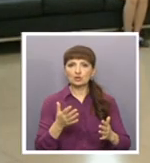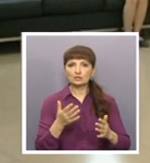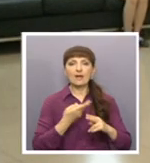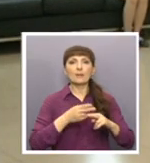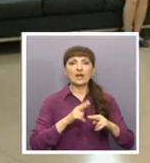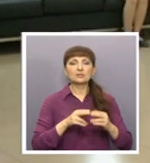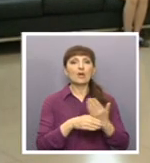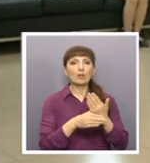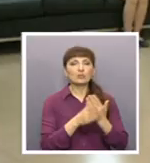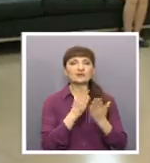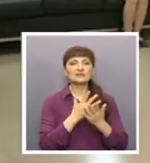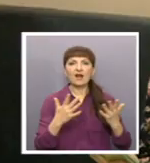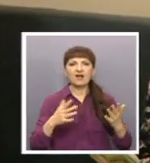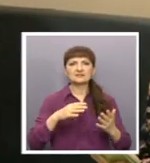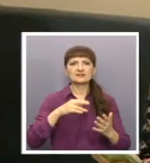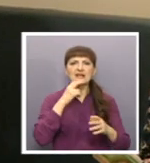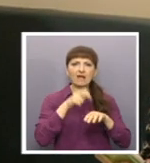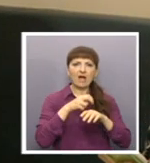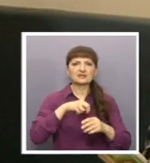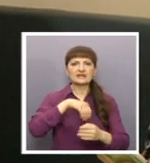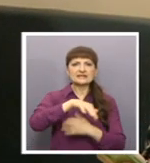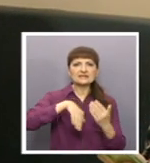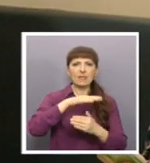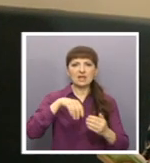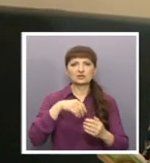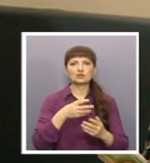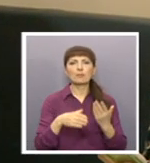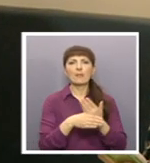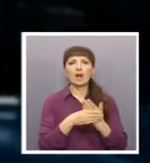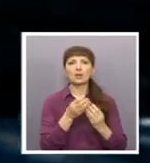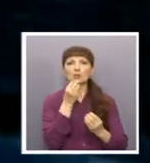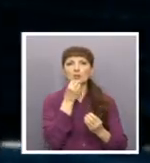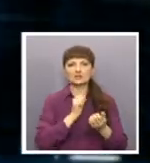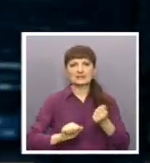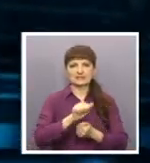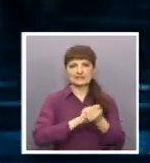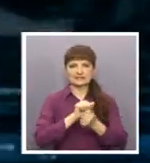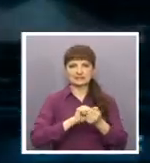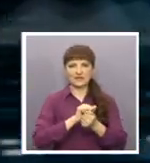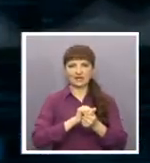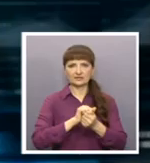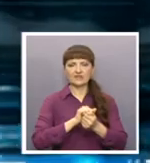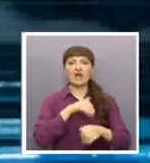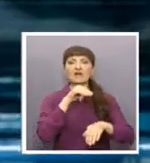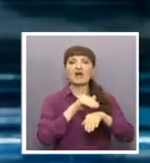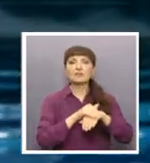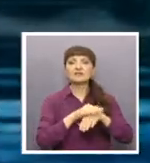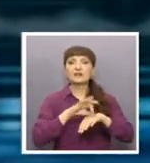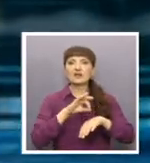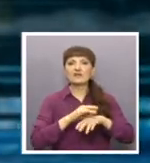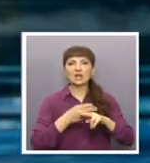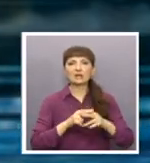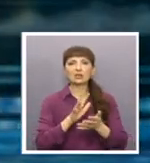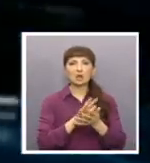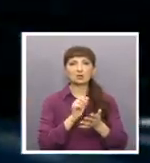Поэтому на помощь идут смеси и лекарства, которые помогают усваивать пищу. Одним из главных признаков заболевания является